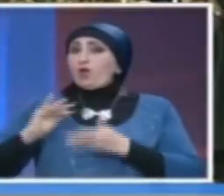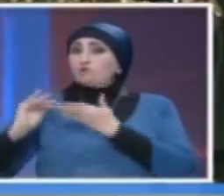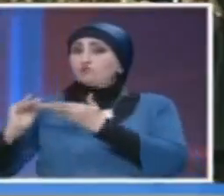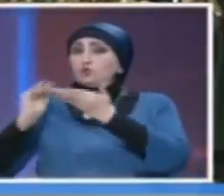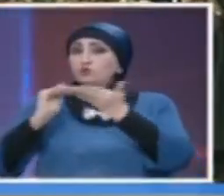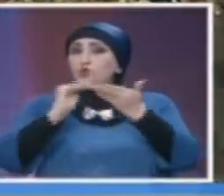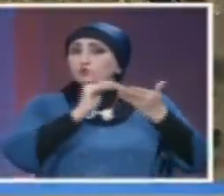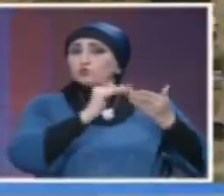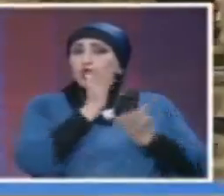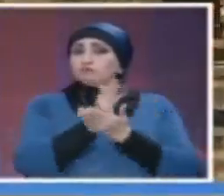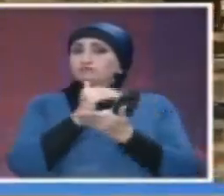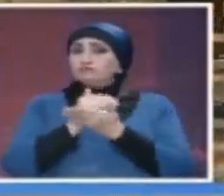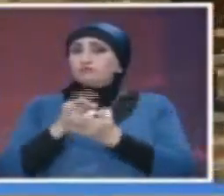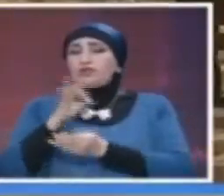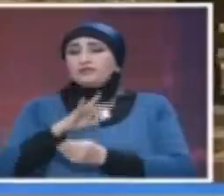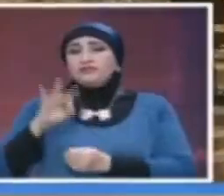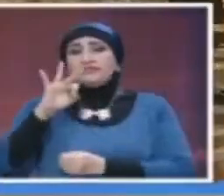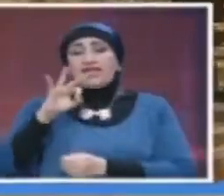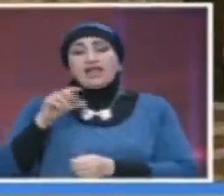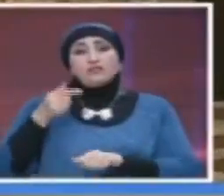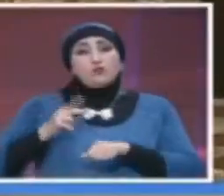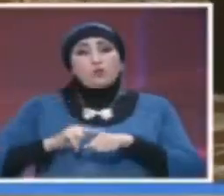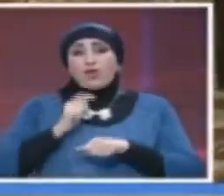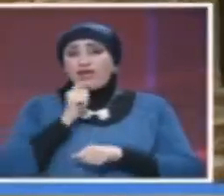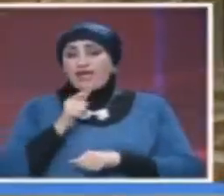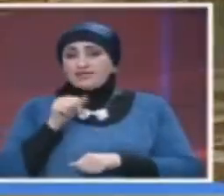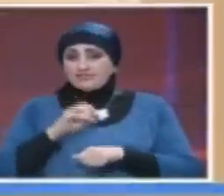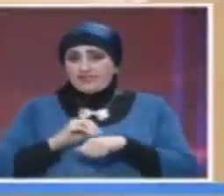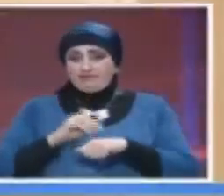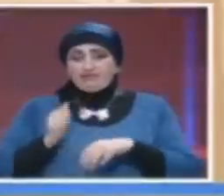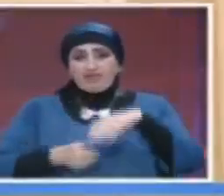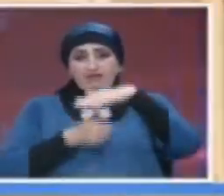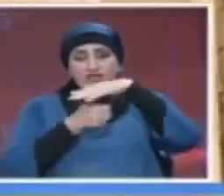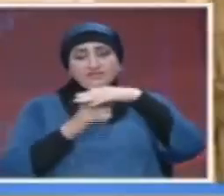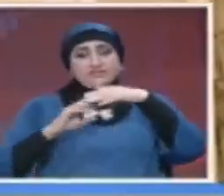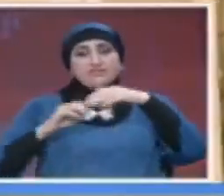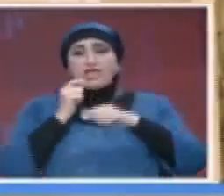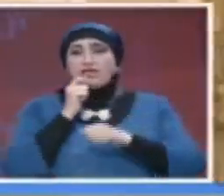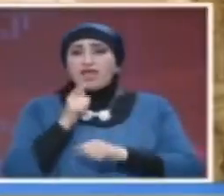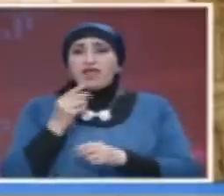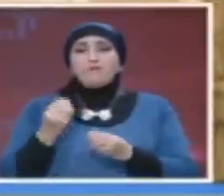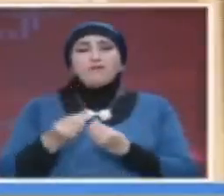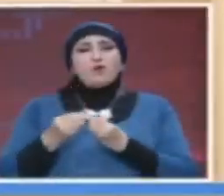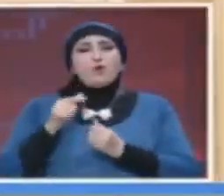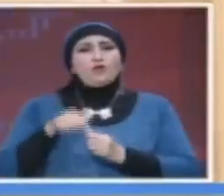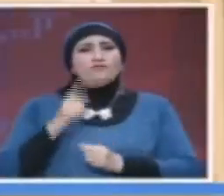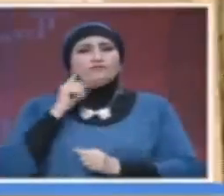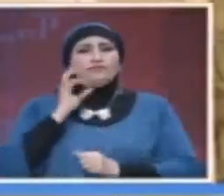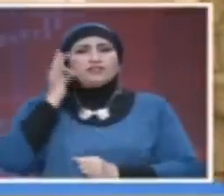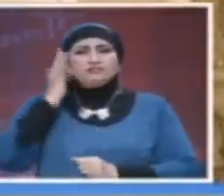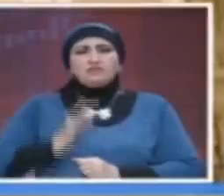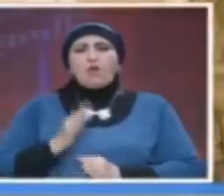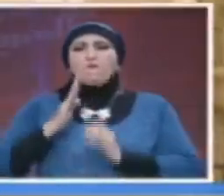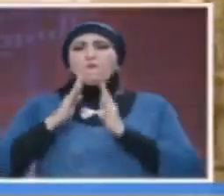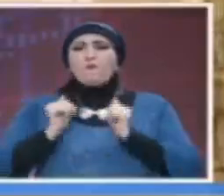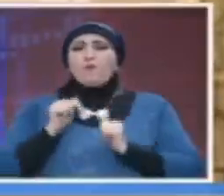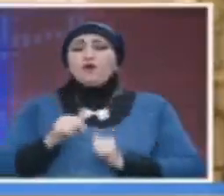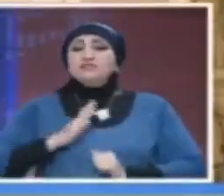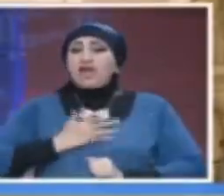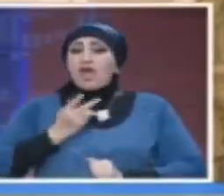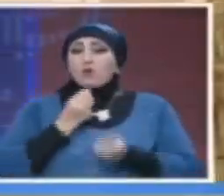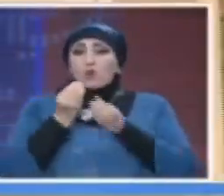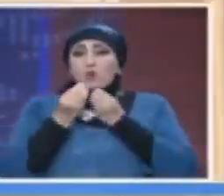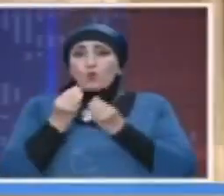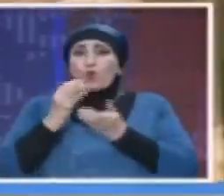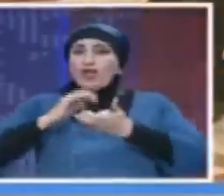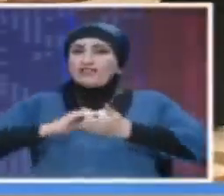مصالح الدول الثلاث. ومن جانبه، أكد السيد الرئيس في هذا السياق على ثوابت الموقف المصري الساعي للتوصل